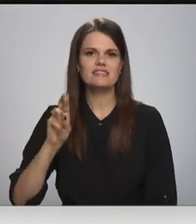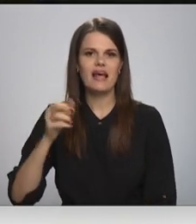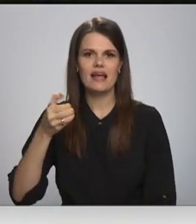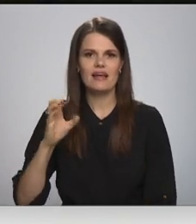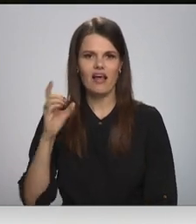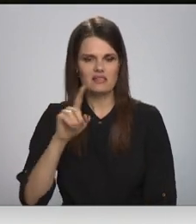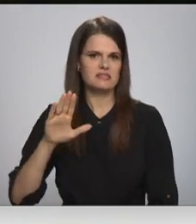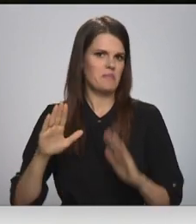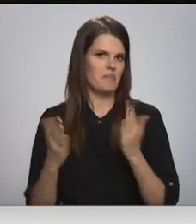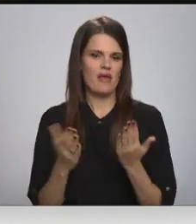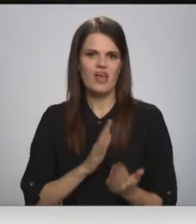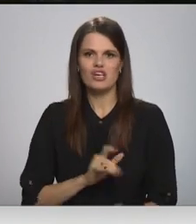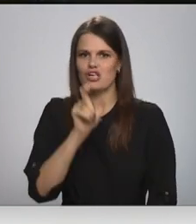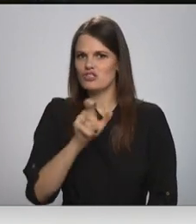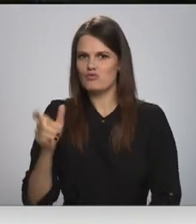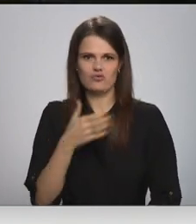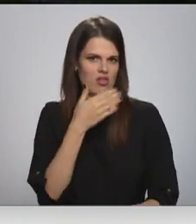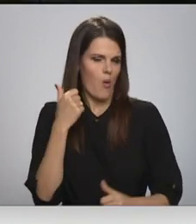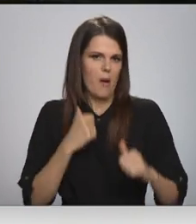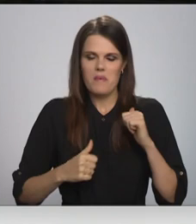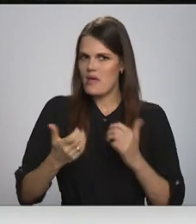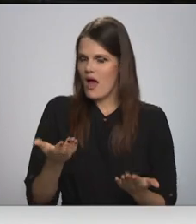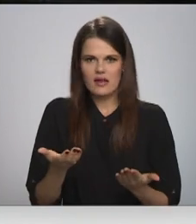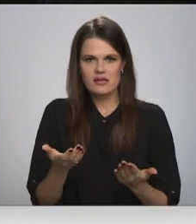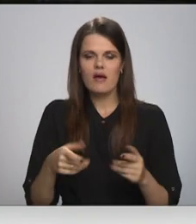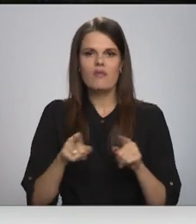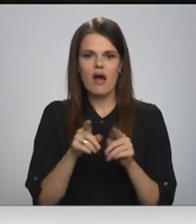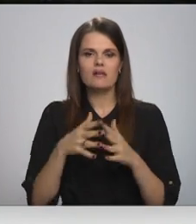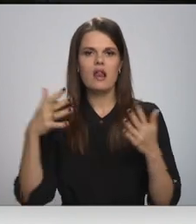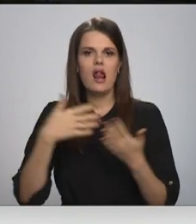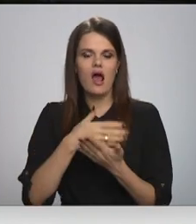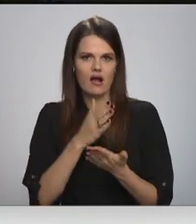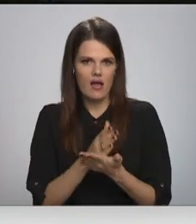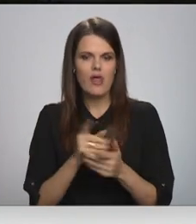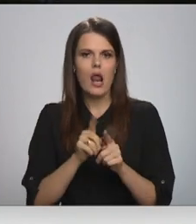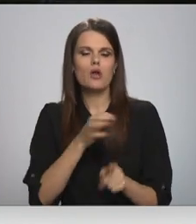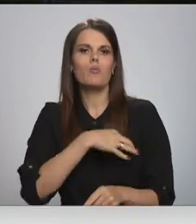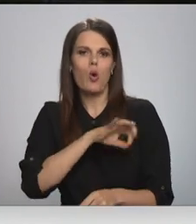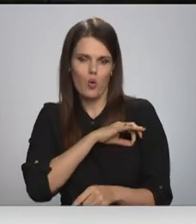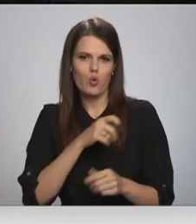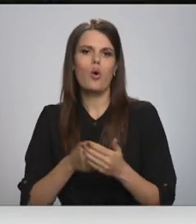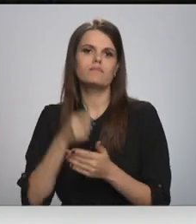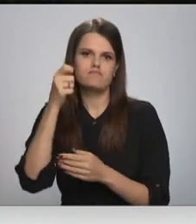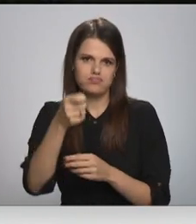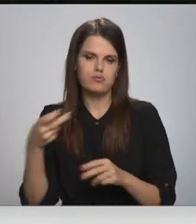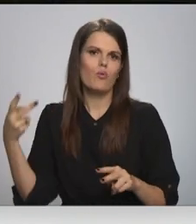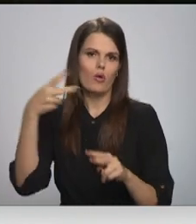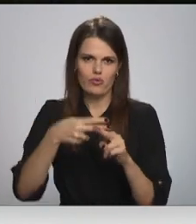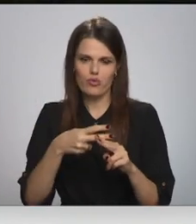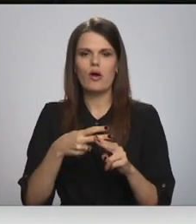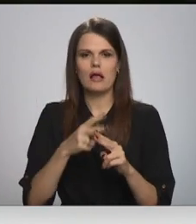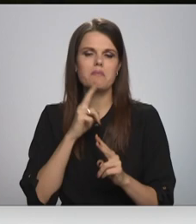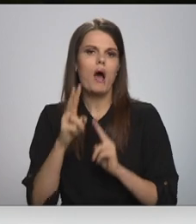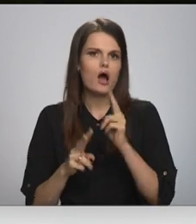nav mierā. Jāteic, ka lielākā daļa cietušo un arī prokurori un pats Sergets ir pārsūdzējuši šo pirmās instances tiesas